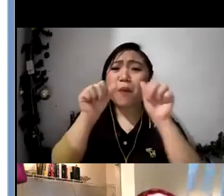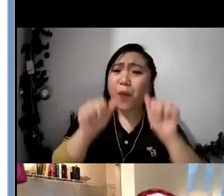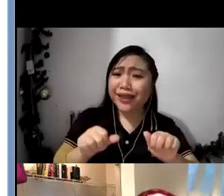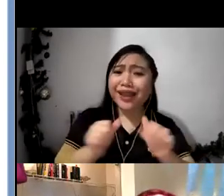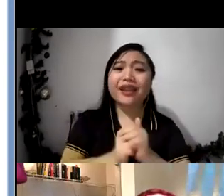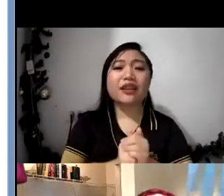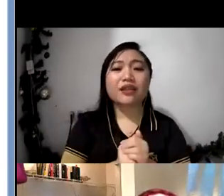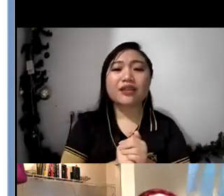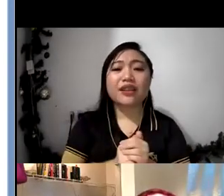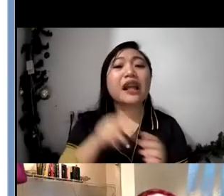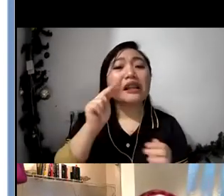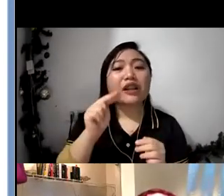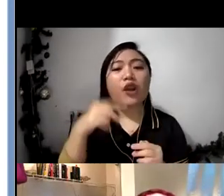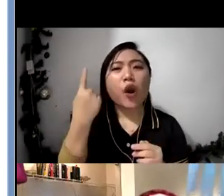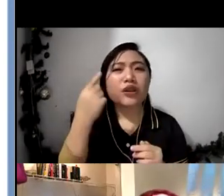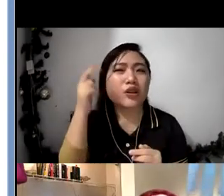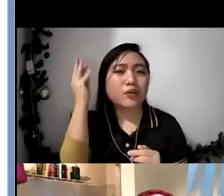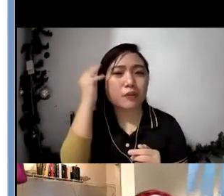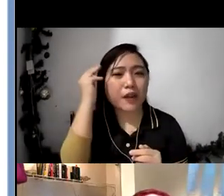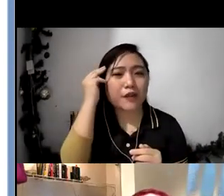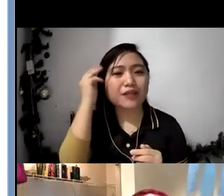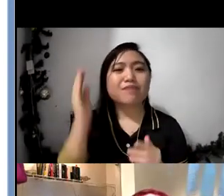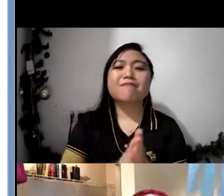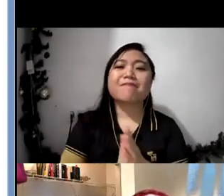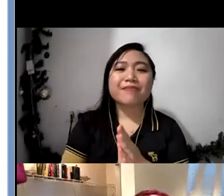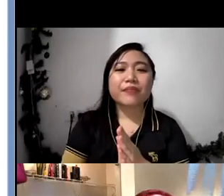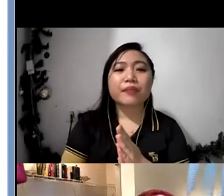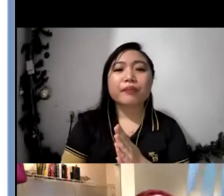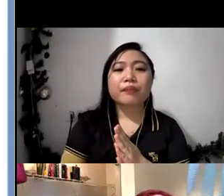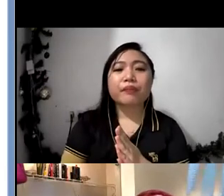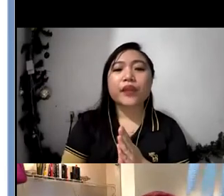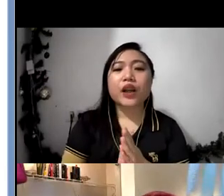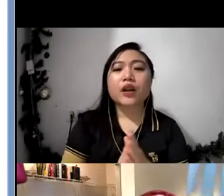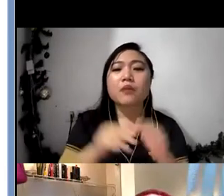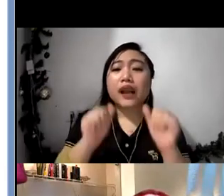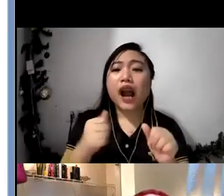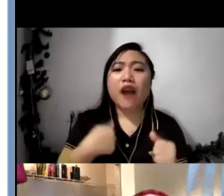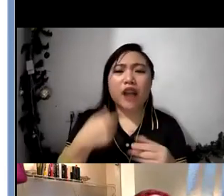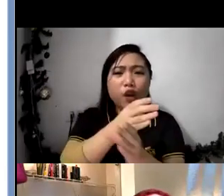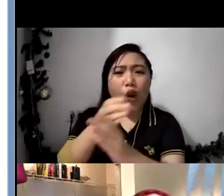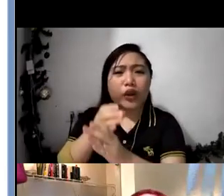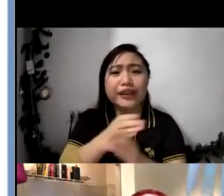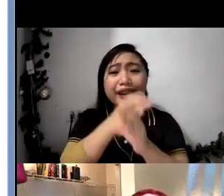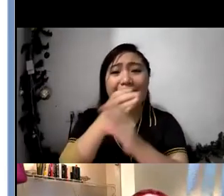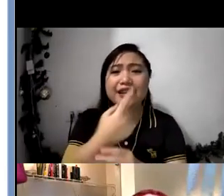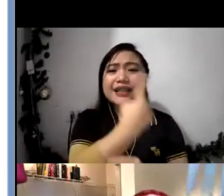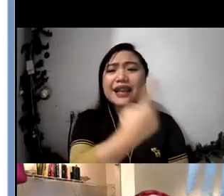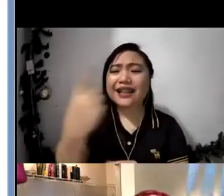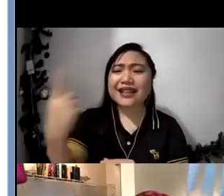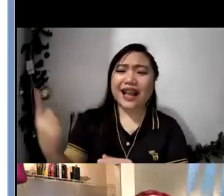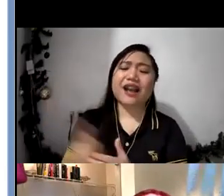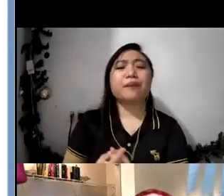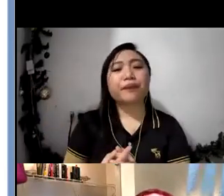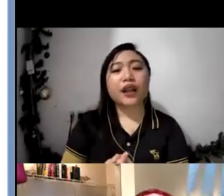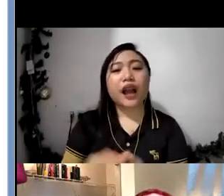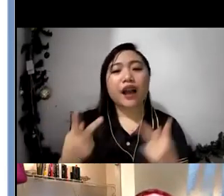being mindful, no, we also share mindfulness to one another, no, may malasakit tayo dun sa isa't isa, may